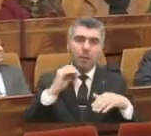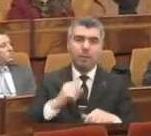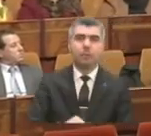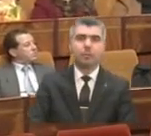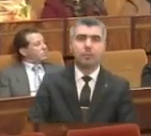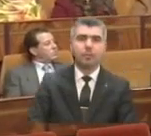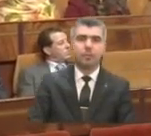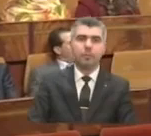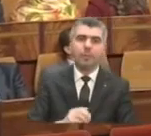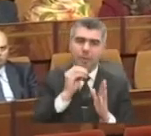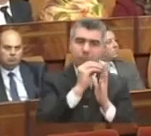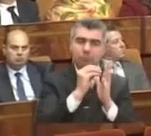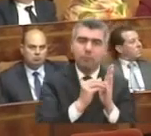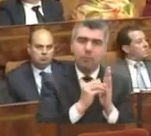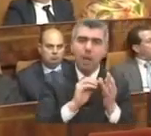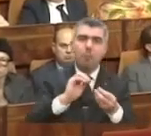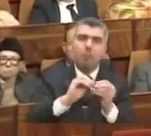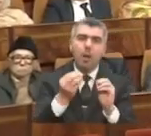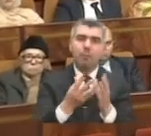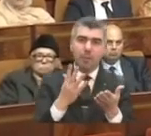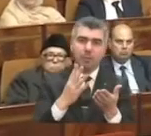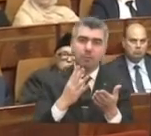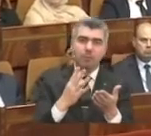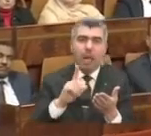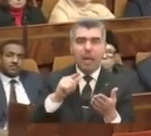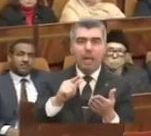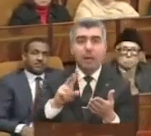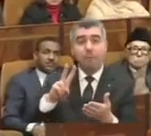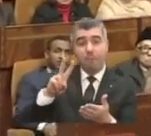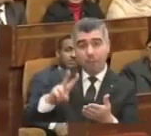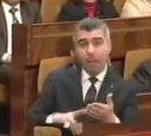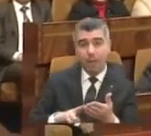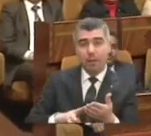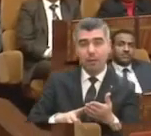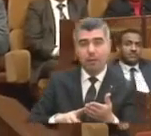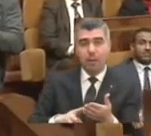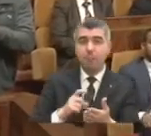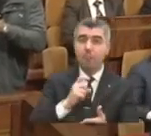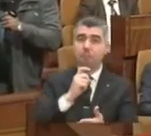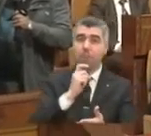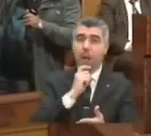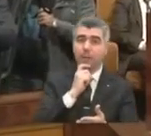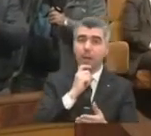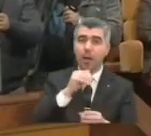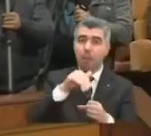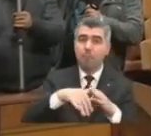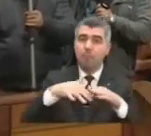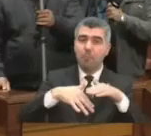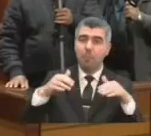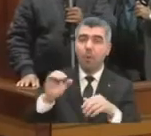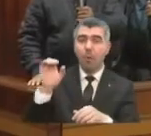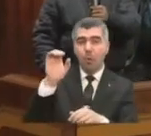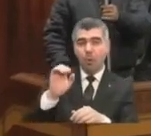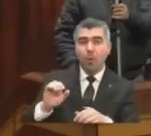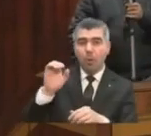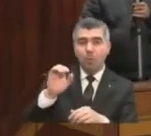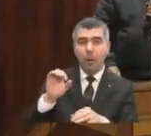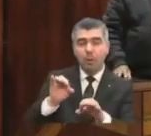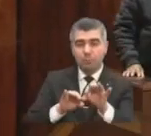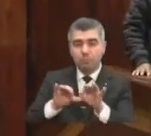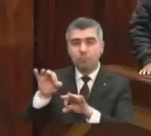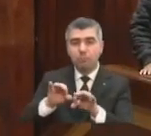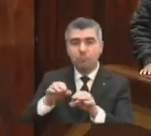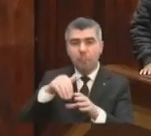يطرح اشكاليه الثقه وهل لا يزال البرلمان الاوروبي شريكا استراتيجيا